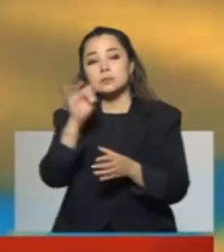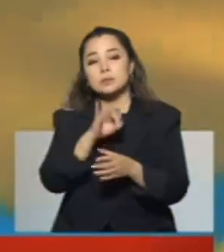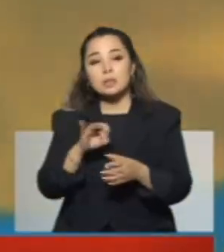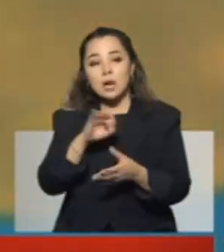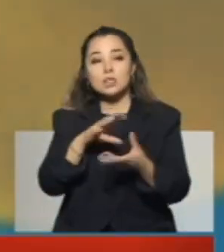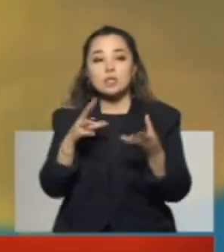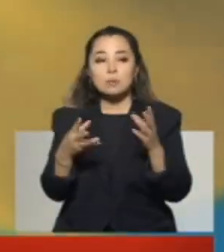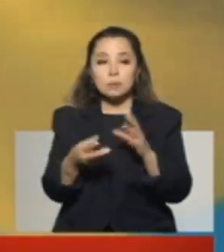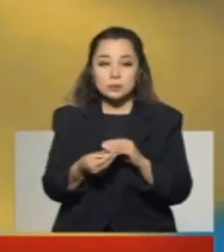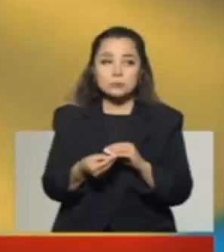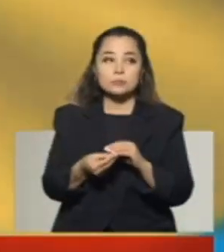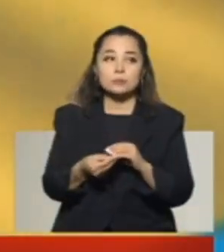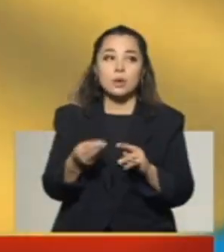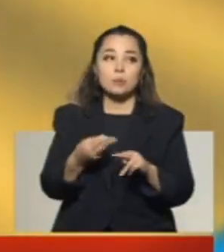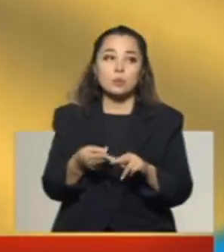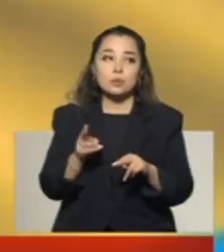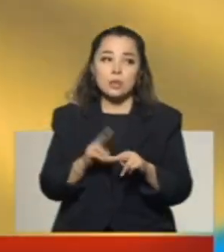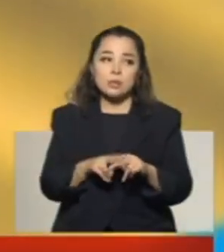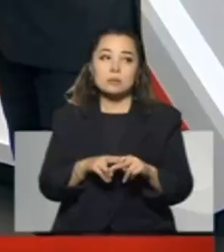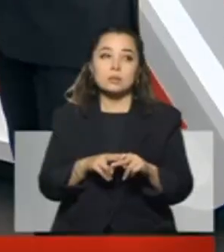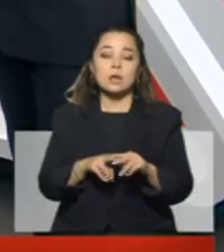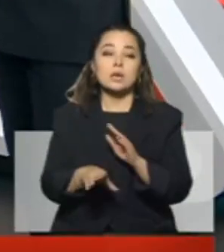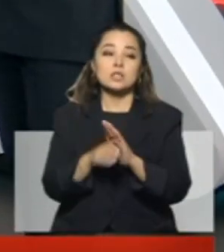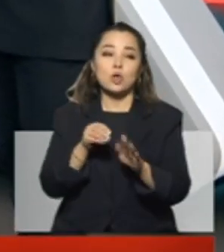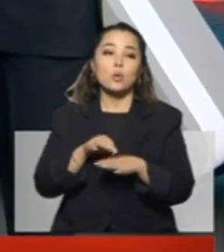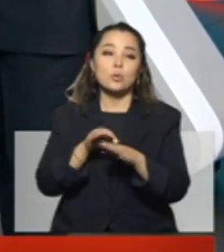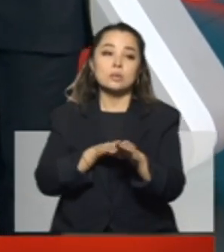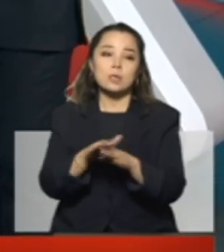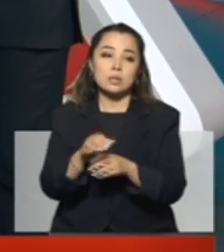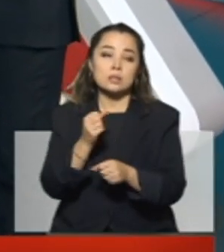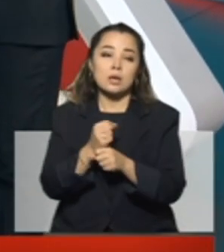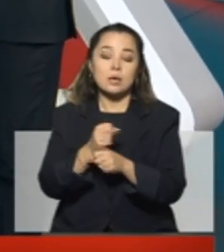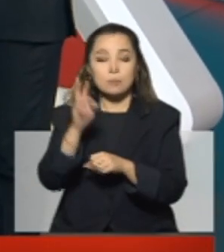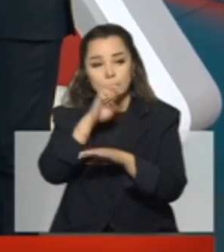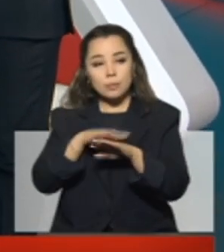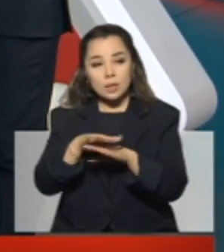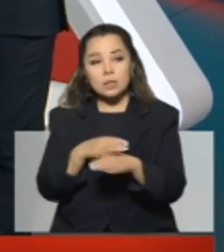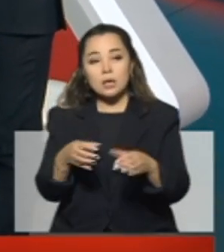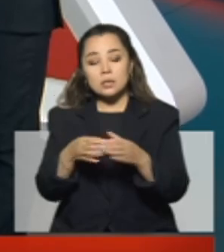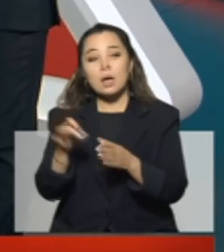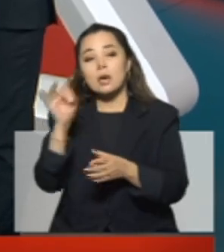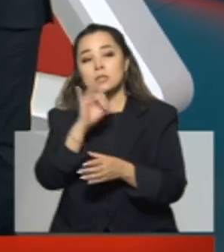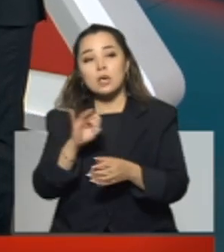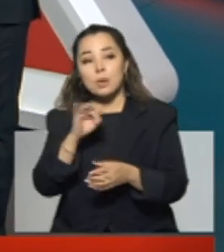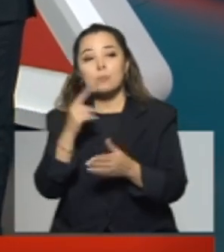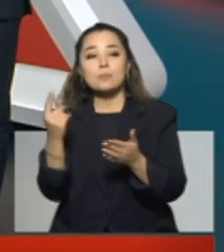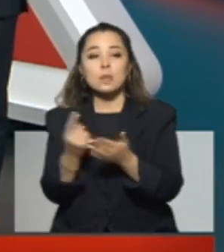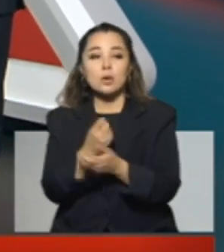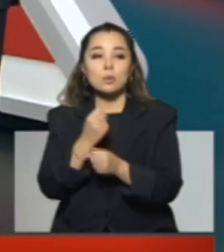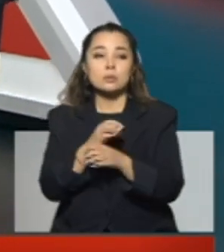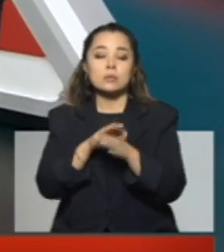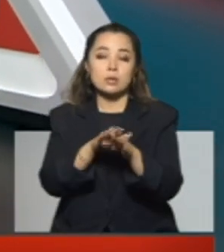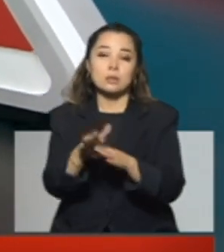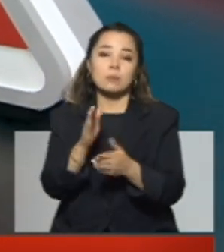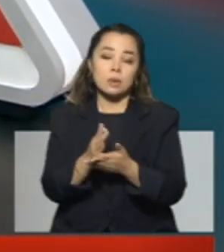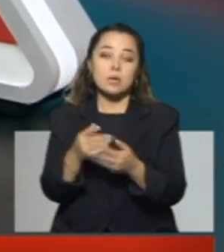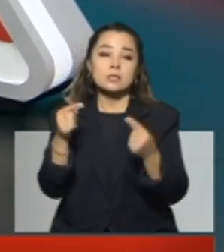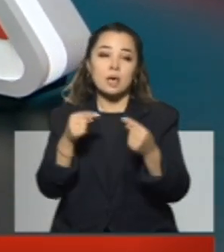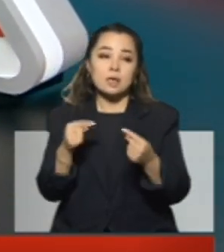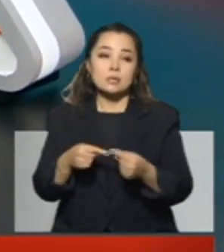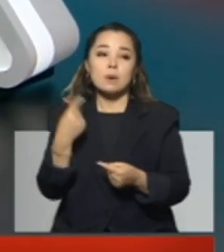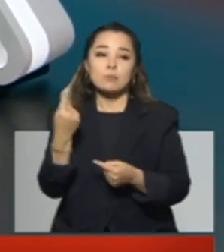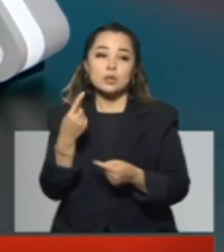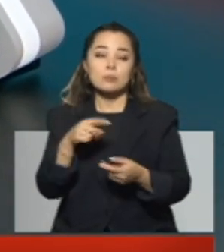жалпы бұндай жаңа референдумдар өтіп жатқан мемлекеттердің тарихында мүмкін бірінші рет болып жатқан шығар. Осындай нақты